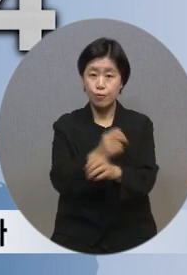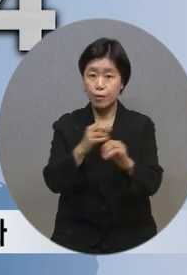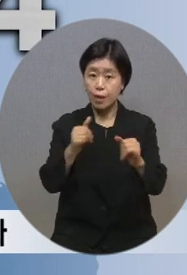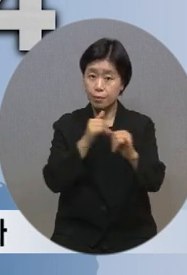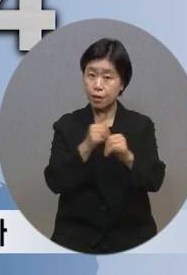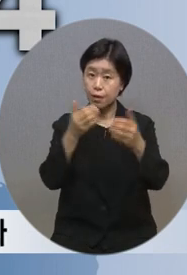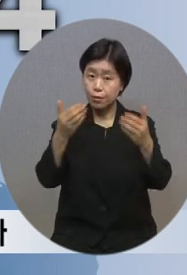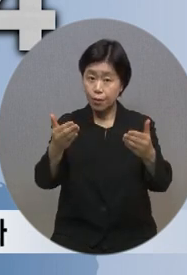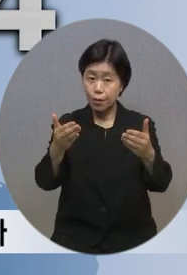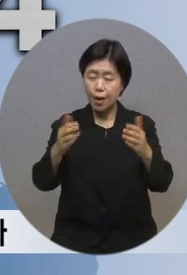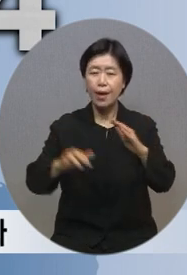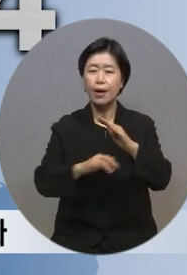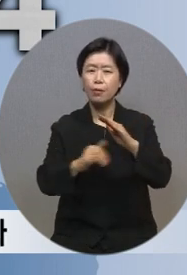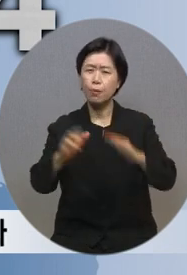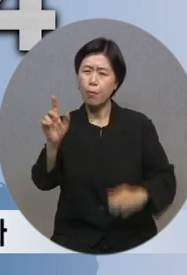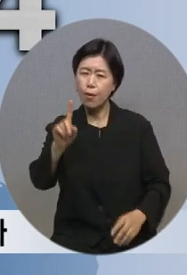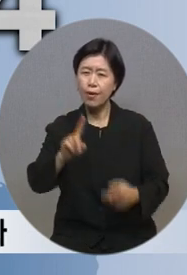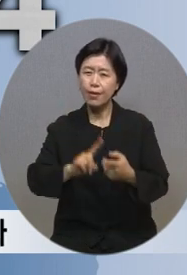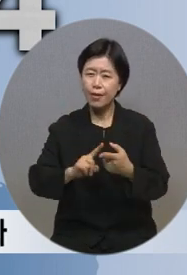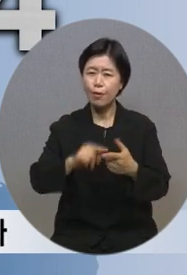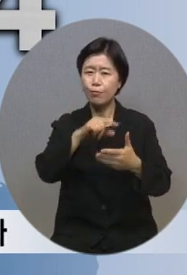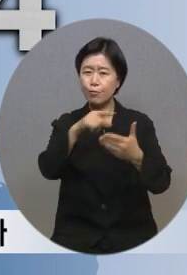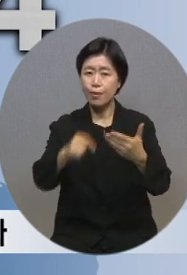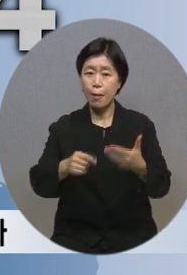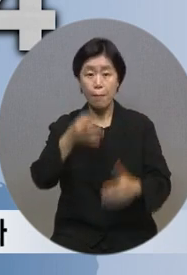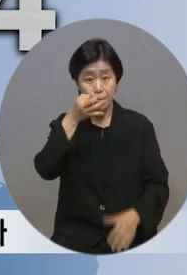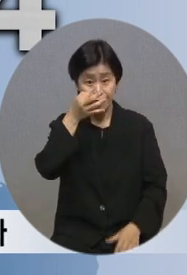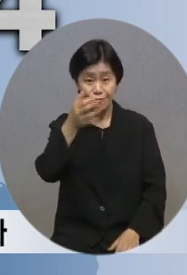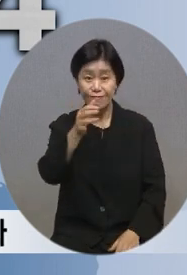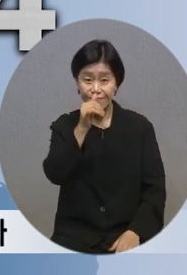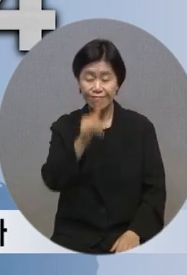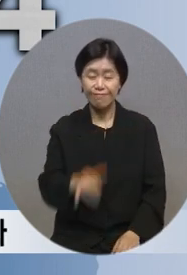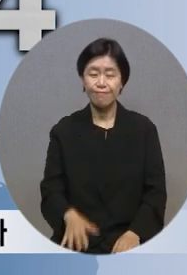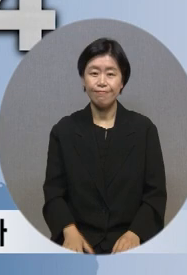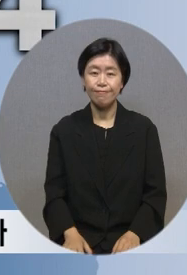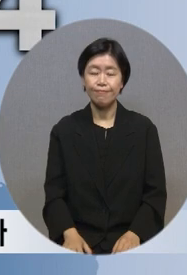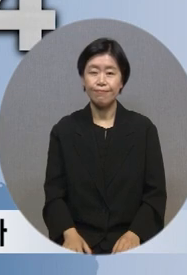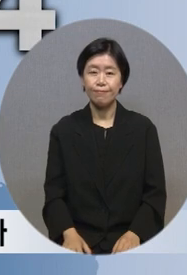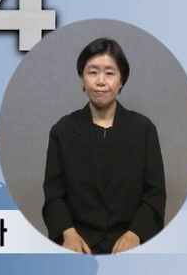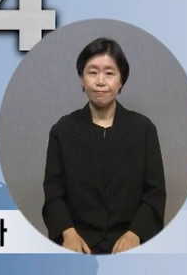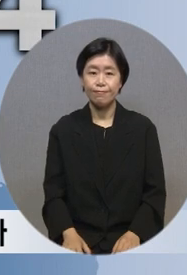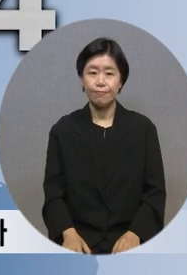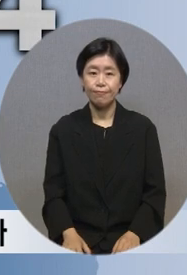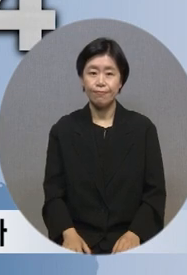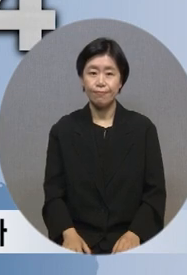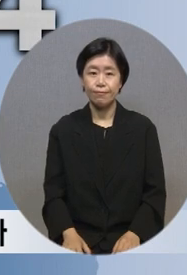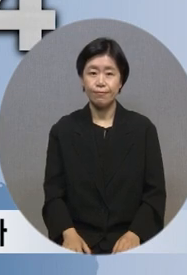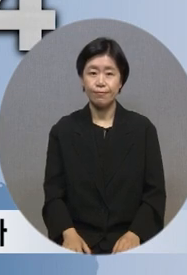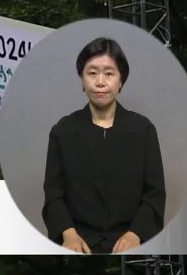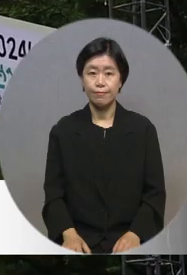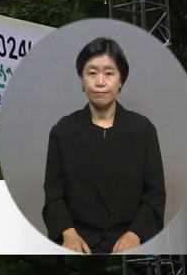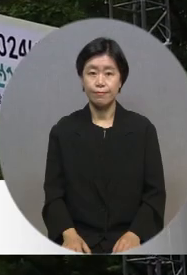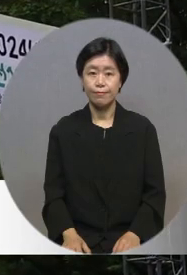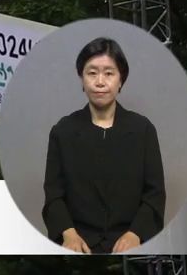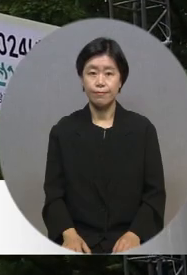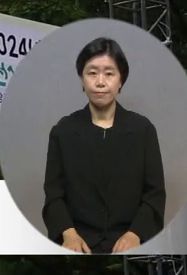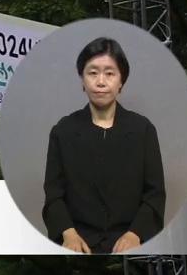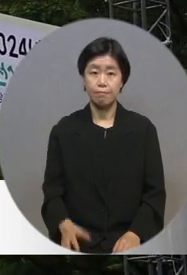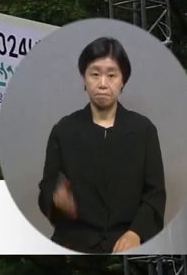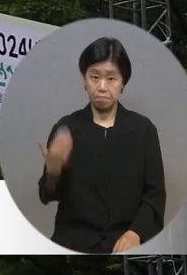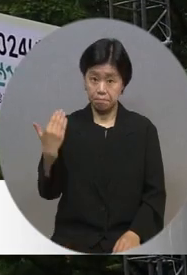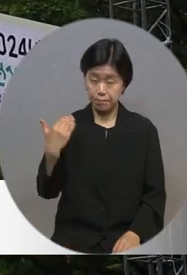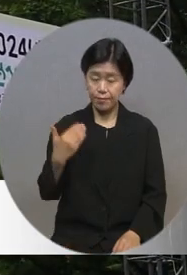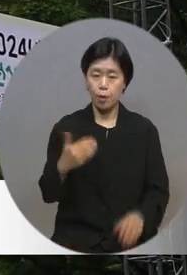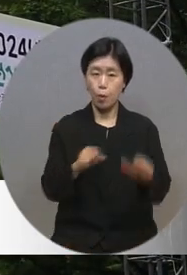의미를 되새길 수 있는 프로그램들이 진행됐습니다. 현장에 양동준 기자가 다녀왔습니다. 지난